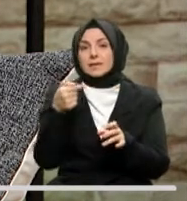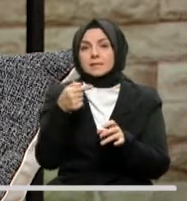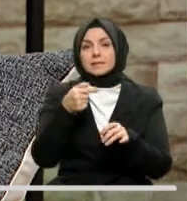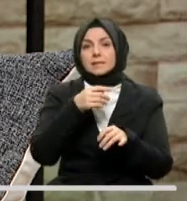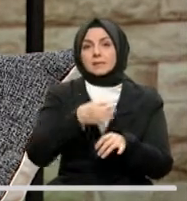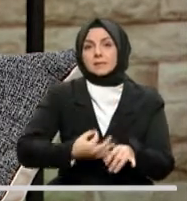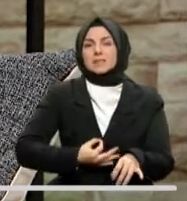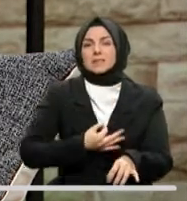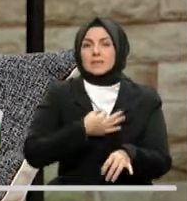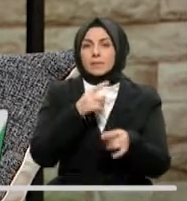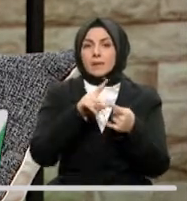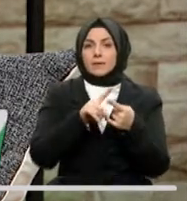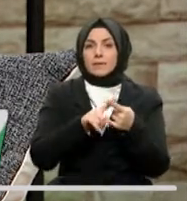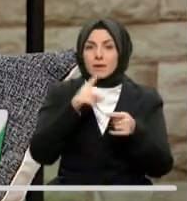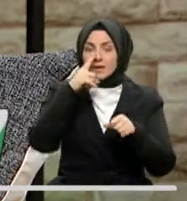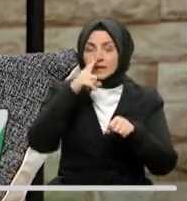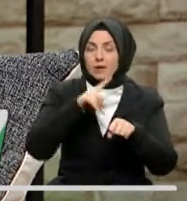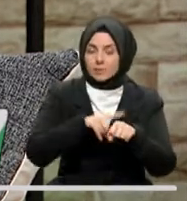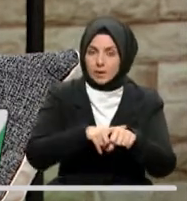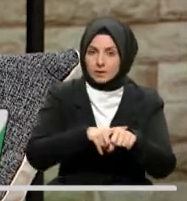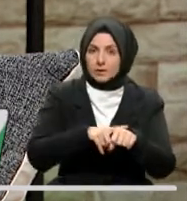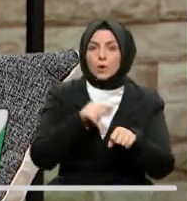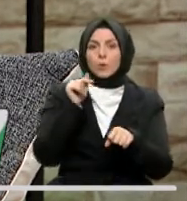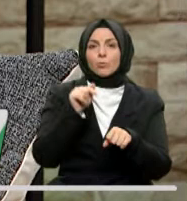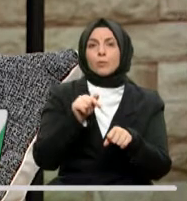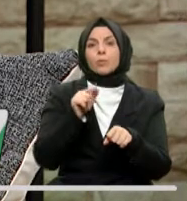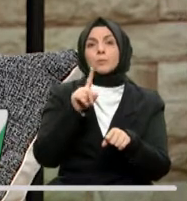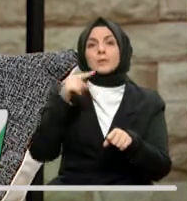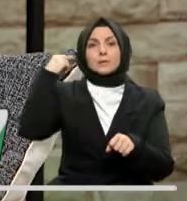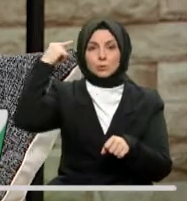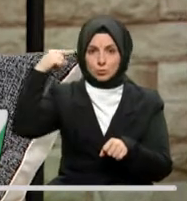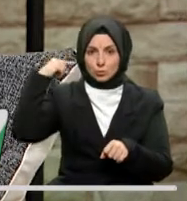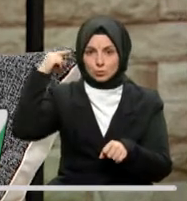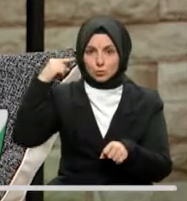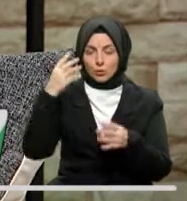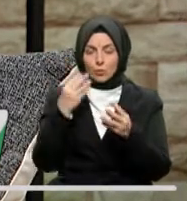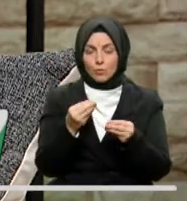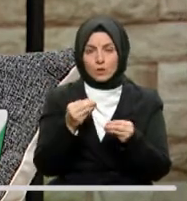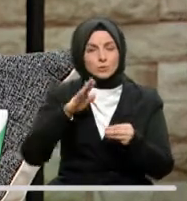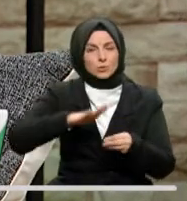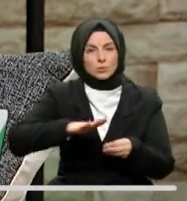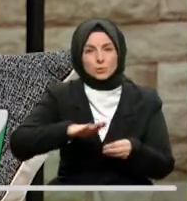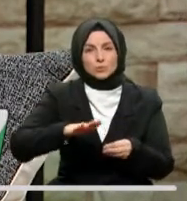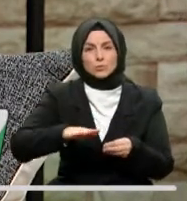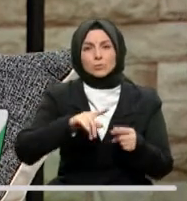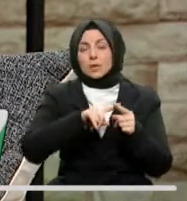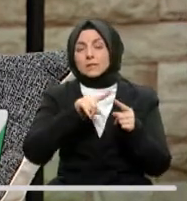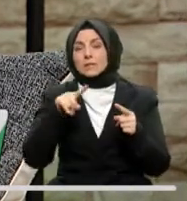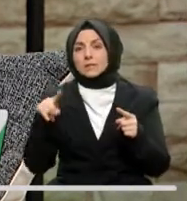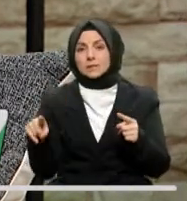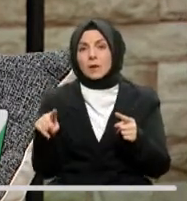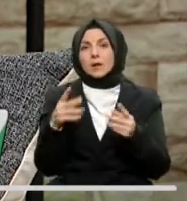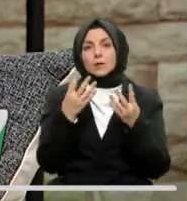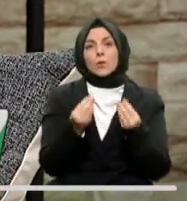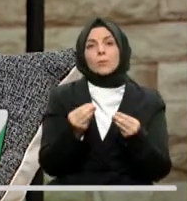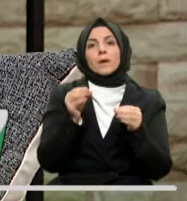inanması adı üstünde değerli kedersizdik algısı diyoruz Bu bir algı oluşturduğumuz bir algı çocukluktan itibaren oluşmaya